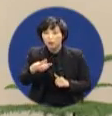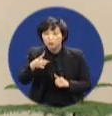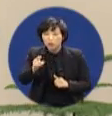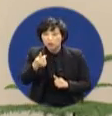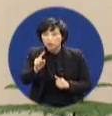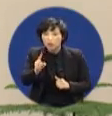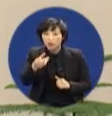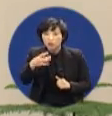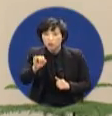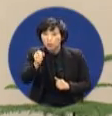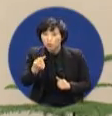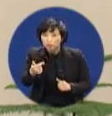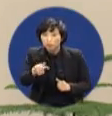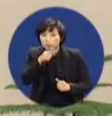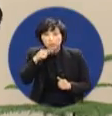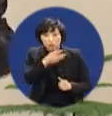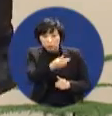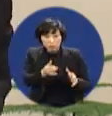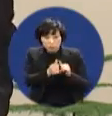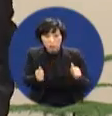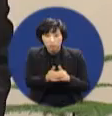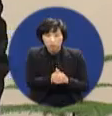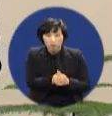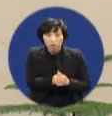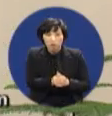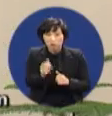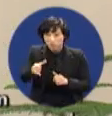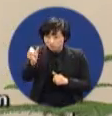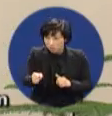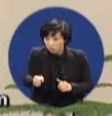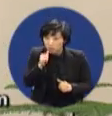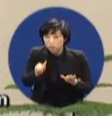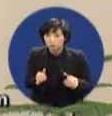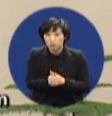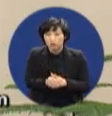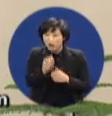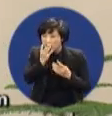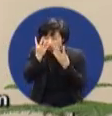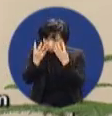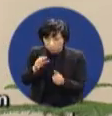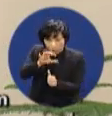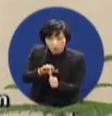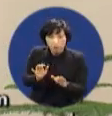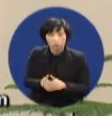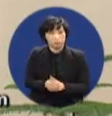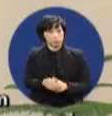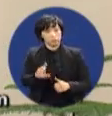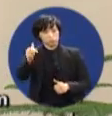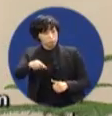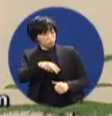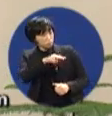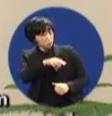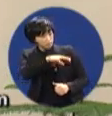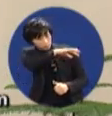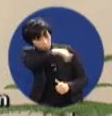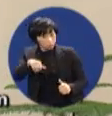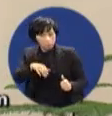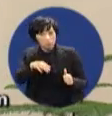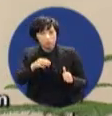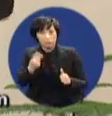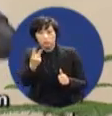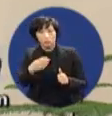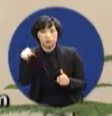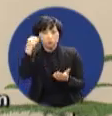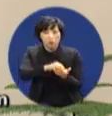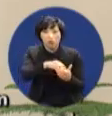왔어요. 일반 달라서 다시 적용 내라. 용서는 이렇게 어느 땐가 다시 적용돼. 그러나